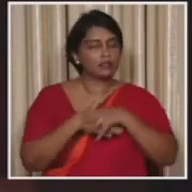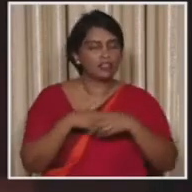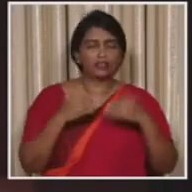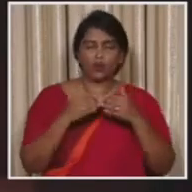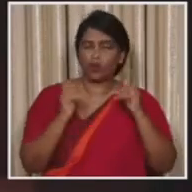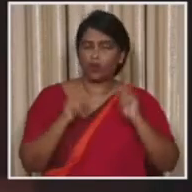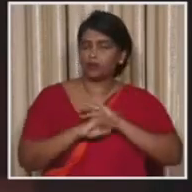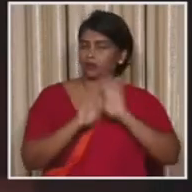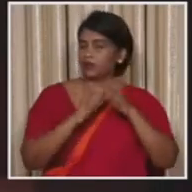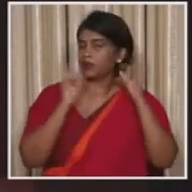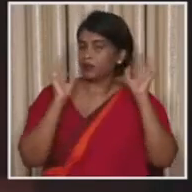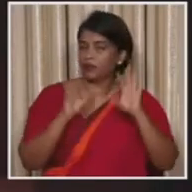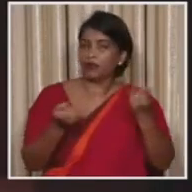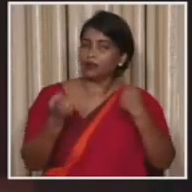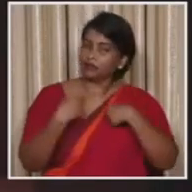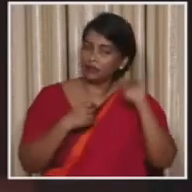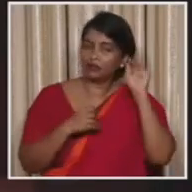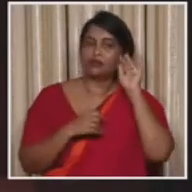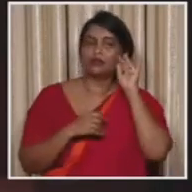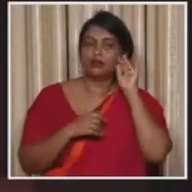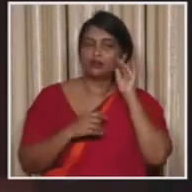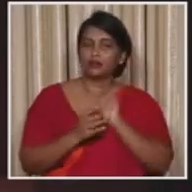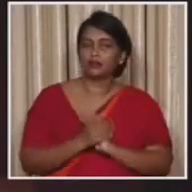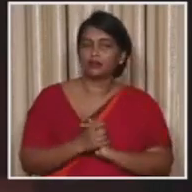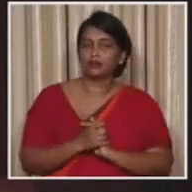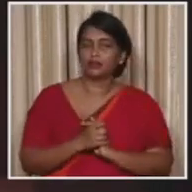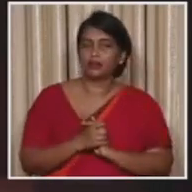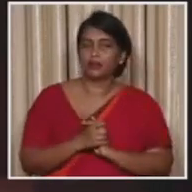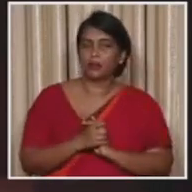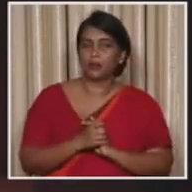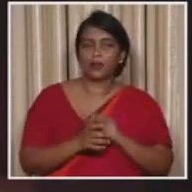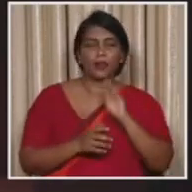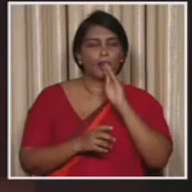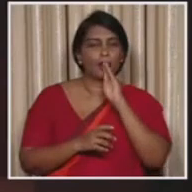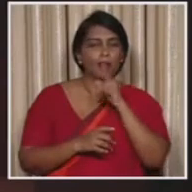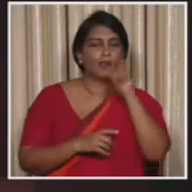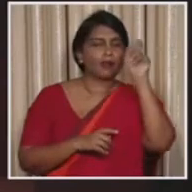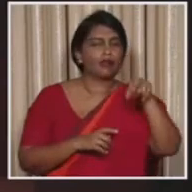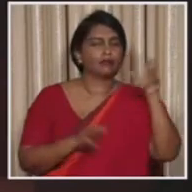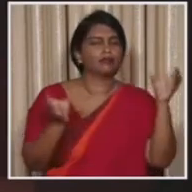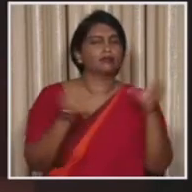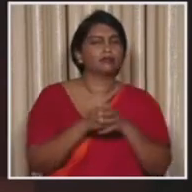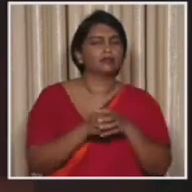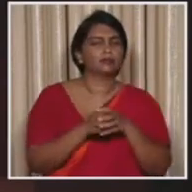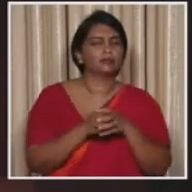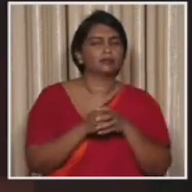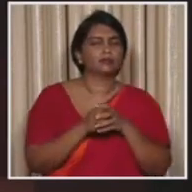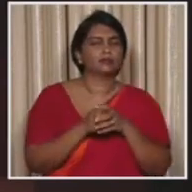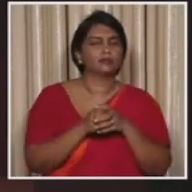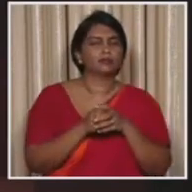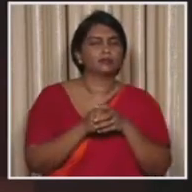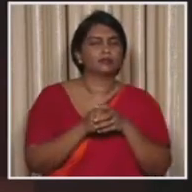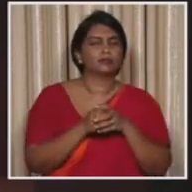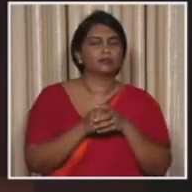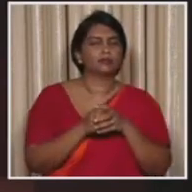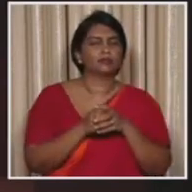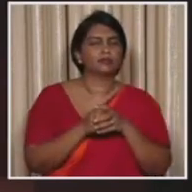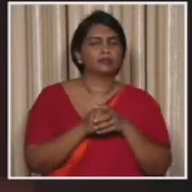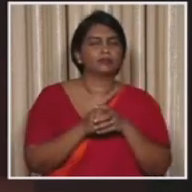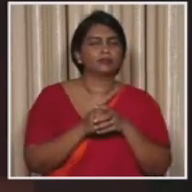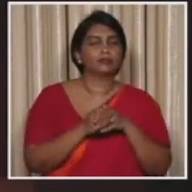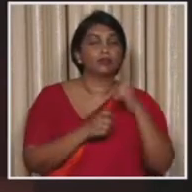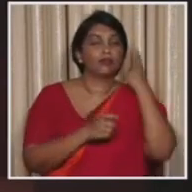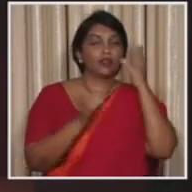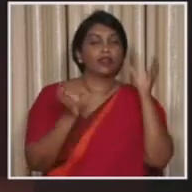බෙහෙතෙන් තොරව අපි සවන් දෙනවා. දැන් ඔය කවුදරර හාදේව කණ්ඩායම මේ කවුද මේ අර උගතුන්